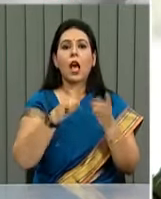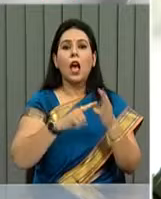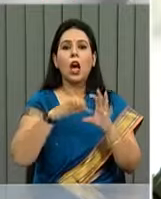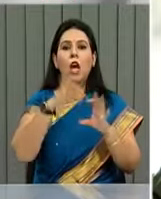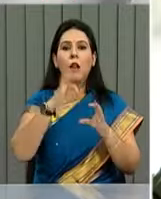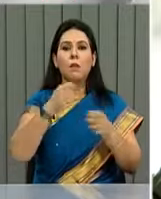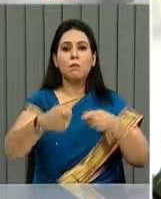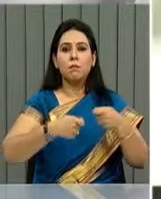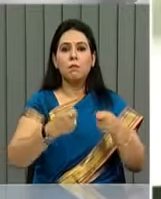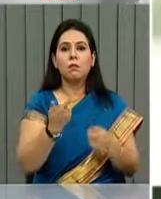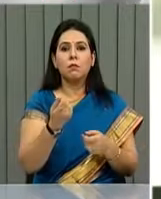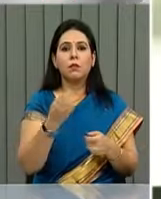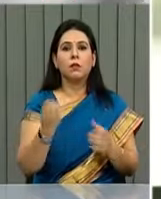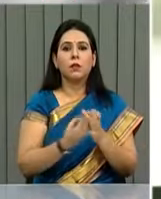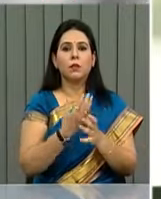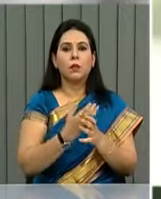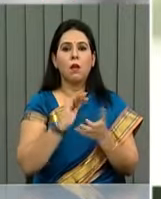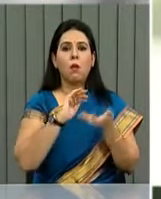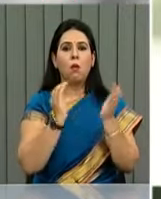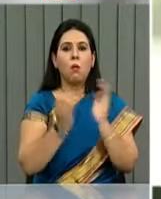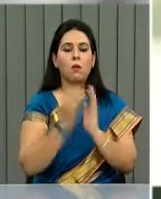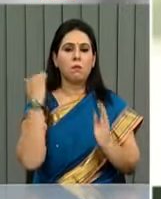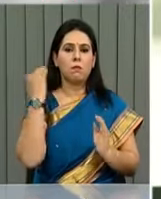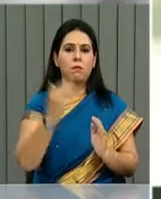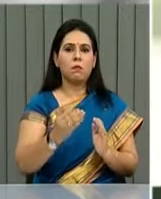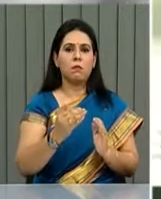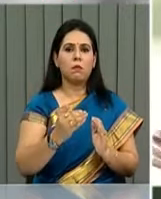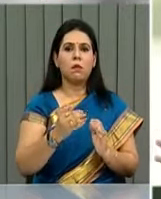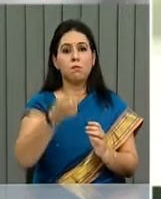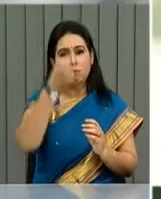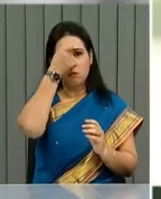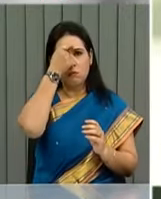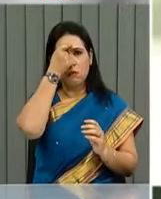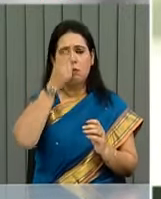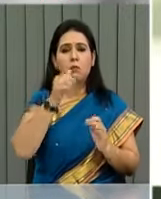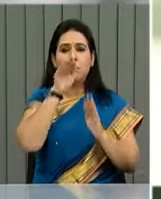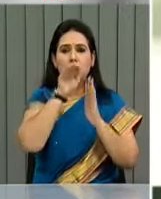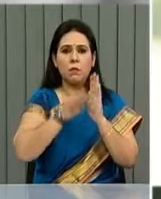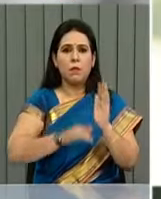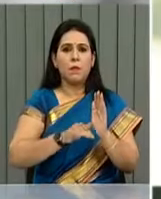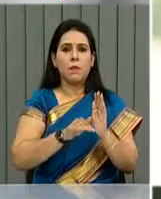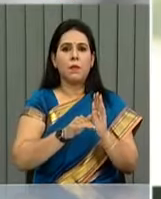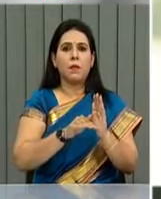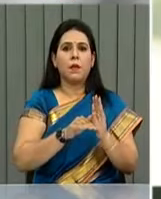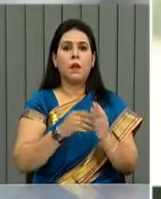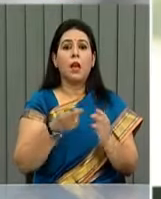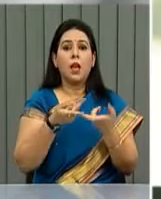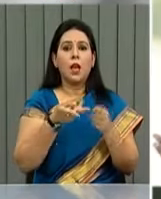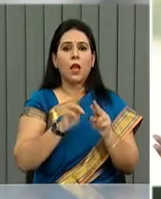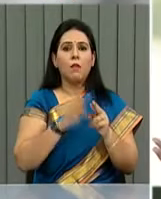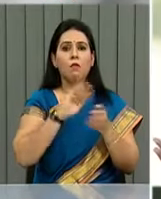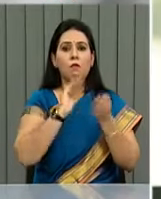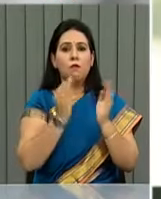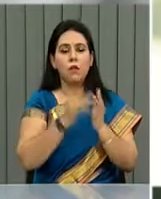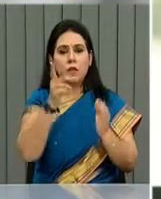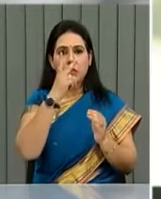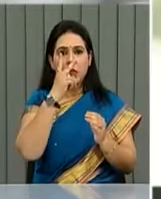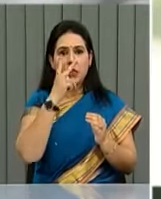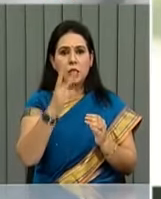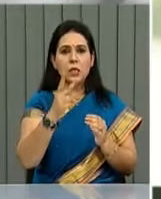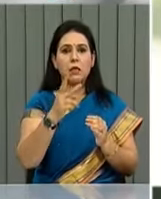में उसने कैसे किया? देखिए, विश्व पिछले कुछ वर्षों से बहुत गंभीर मंदी में है और अगर आप पूरी दुनिया की स्थिति